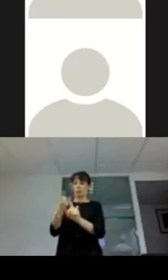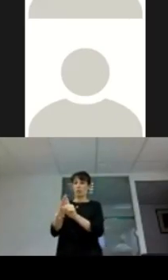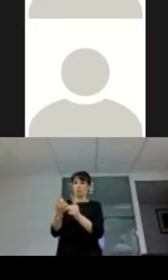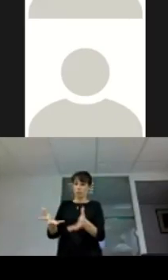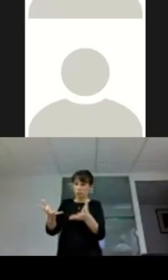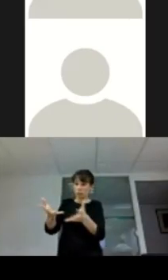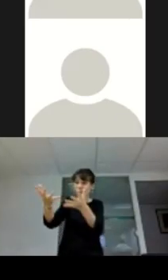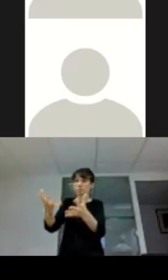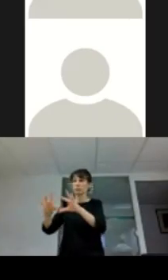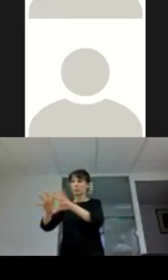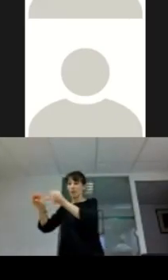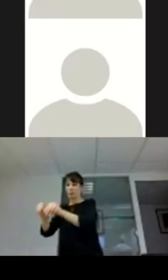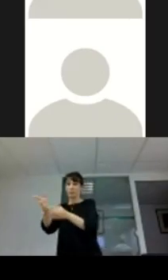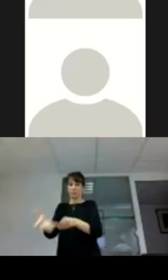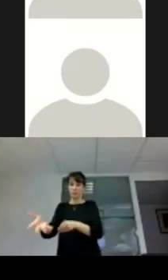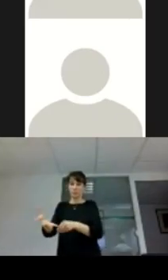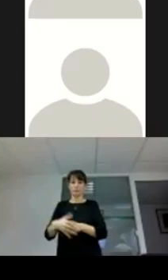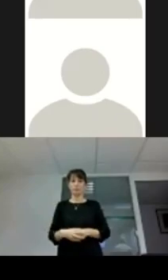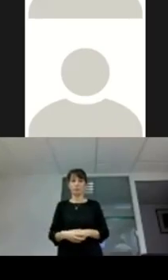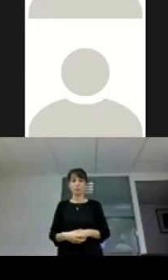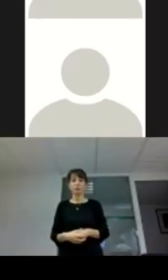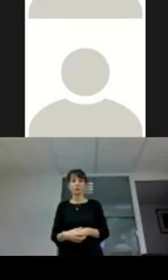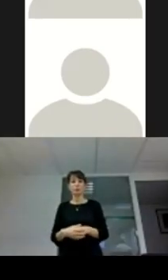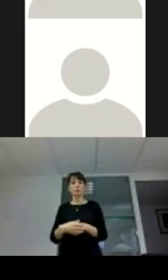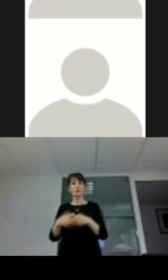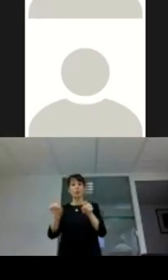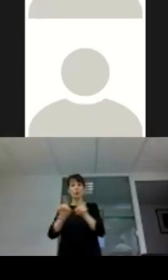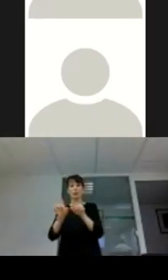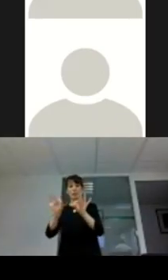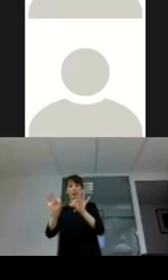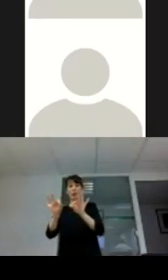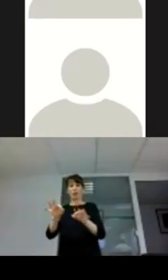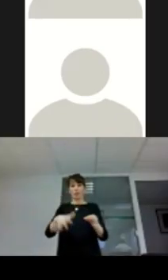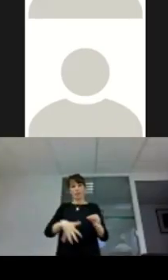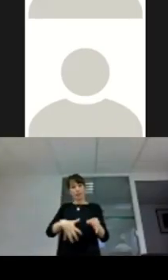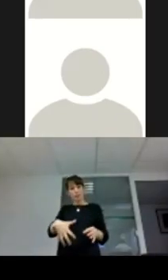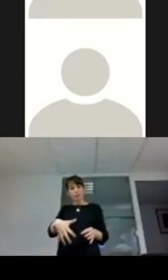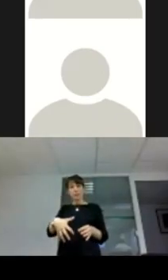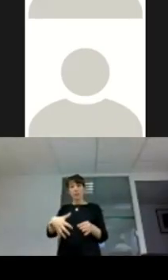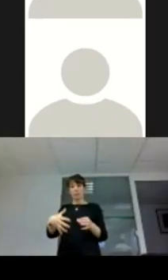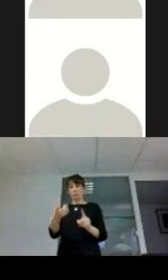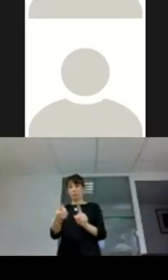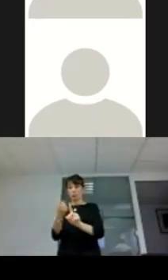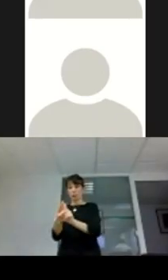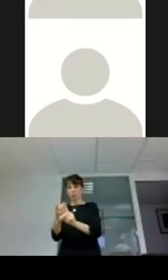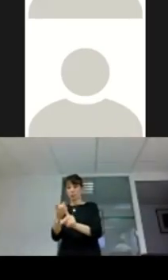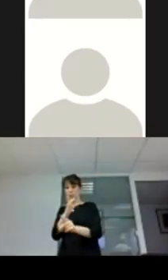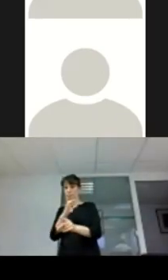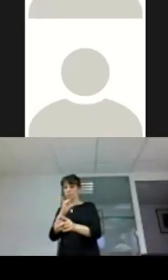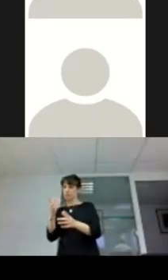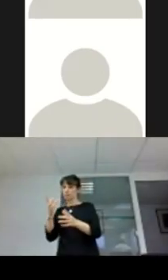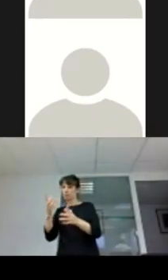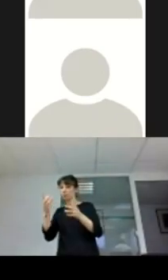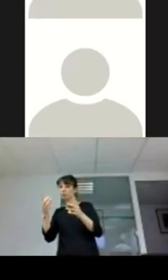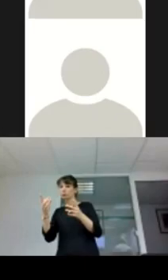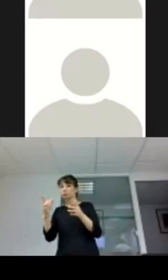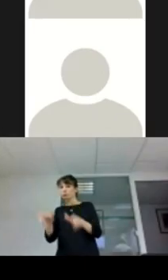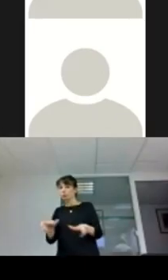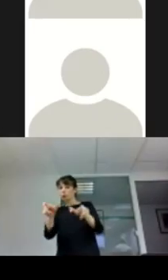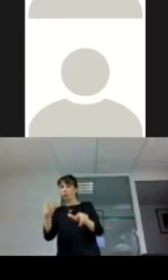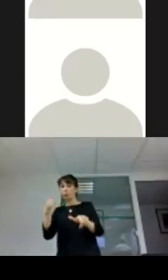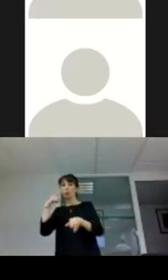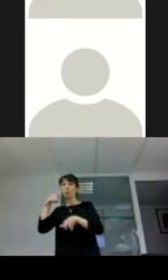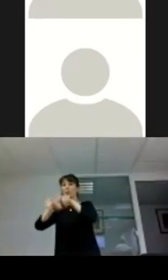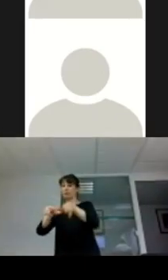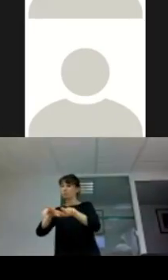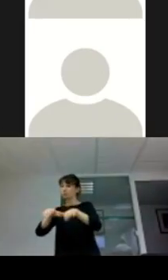y a également deux volets qui sont l'attention à la fertilité. Certaines